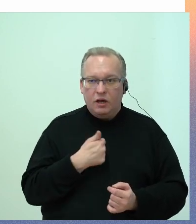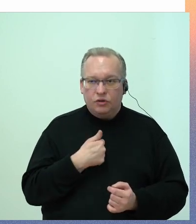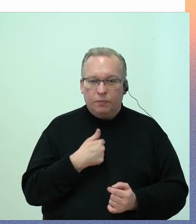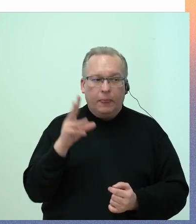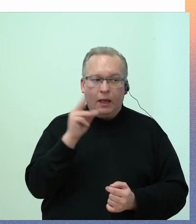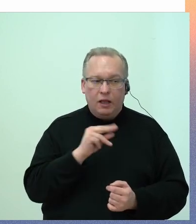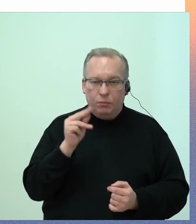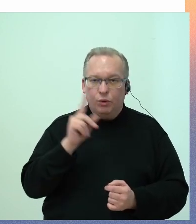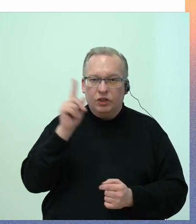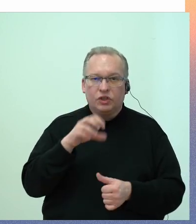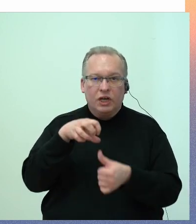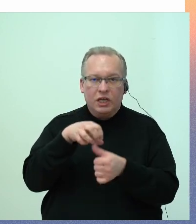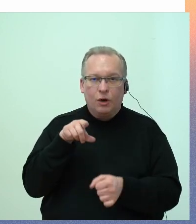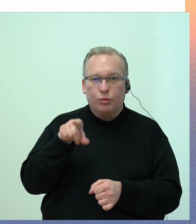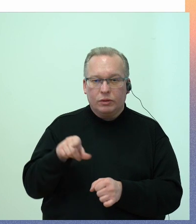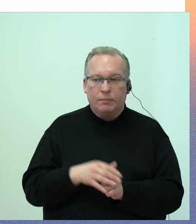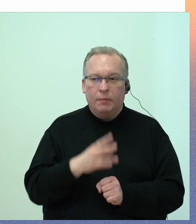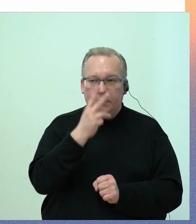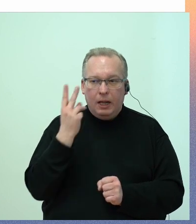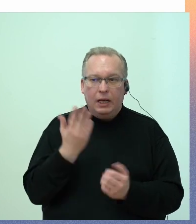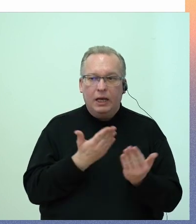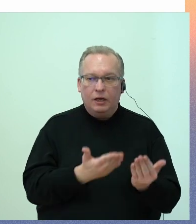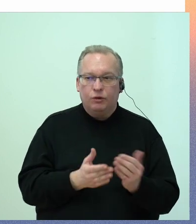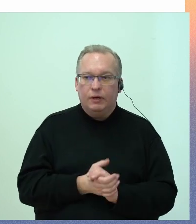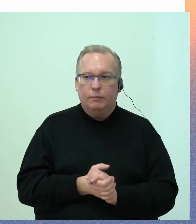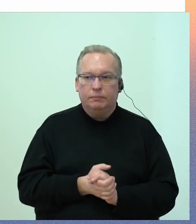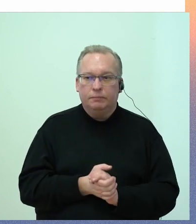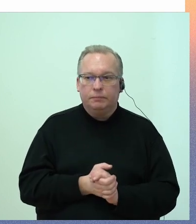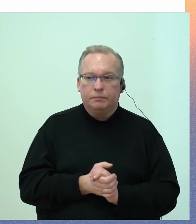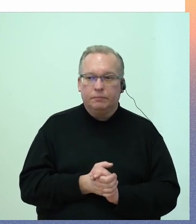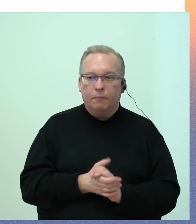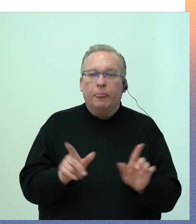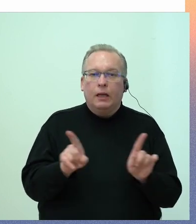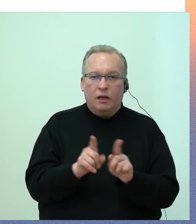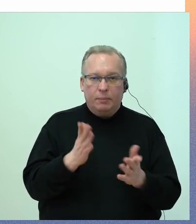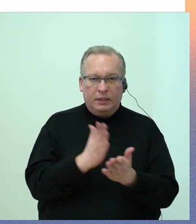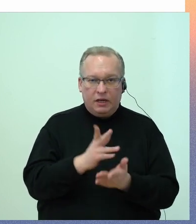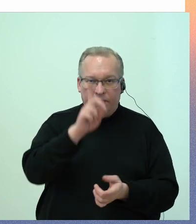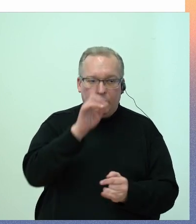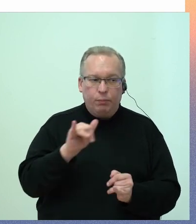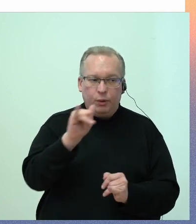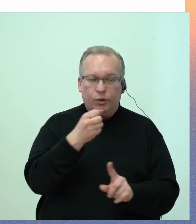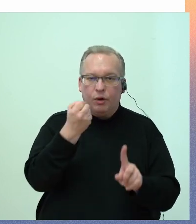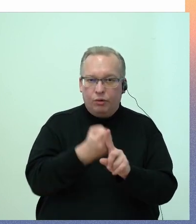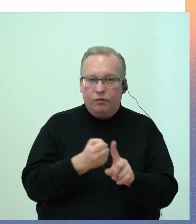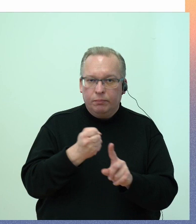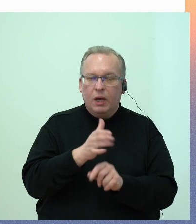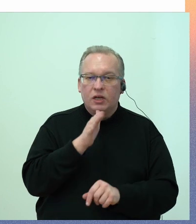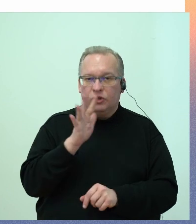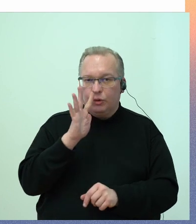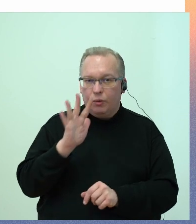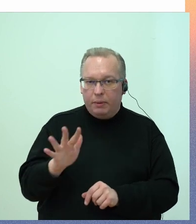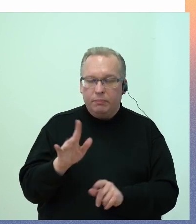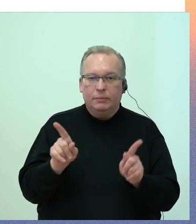iš Jeruzalės. Lietuva visgi taip pat yra šalis, kuri kovoja su